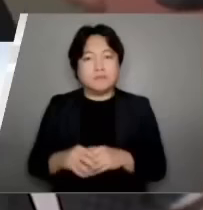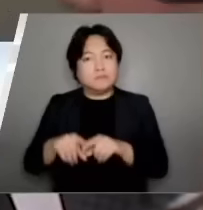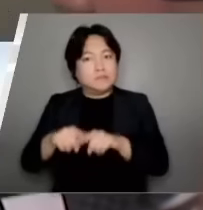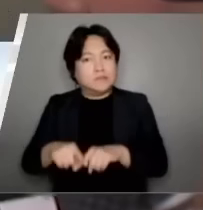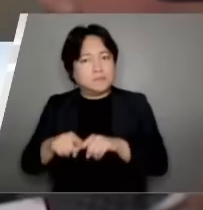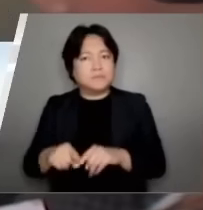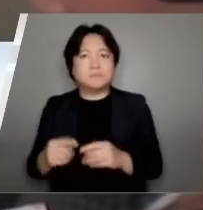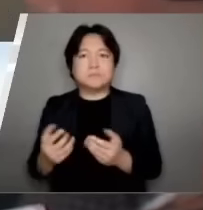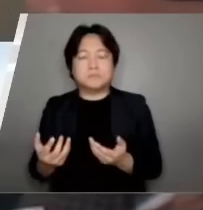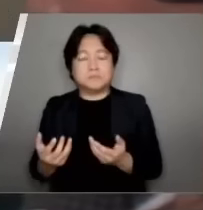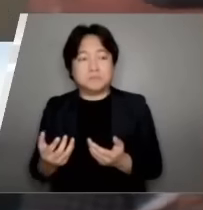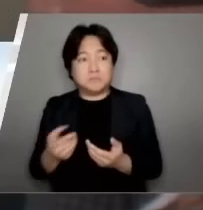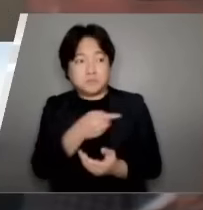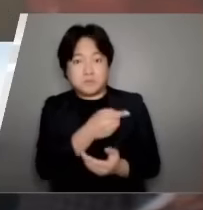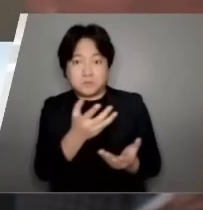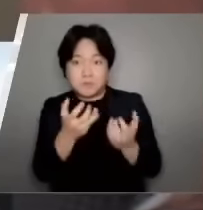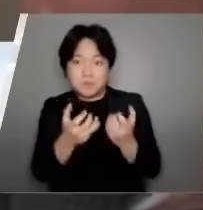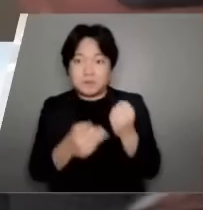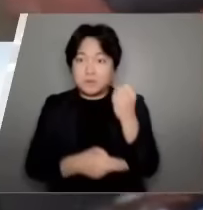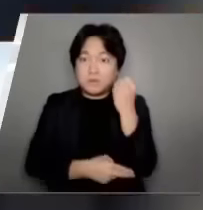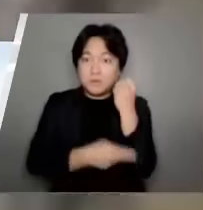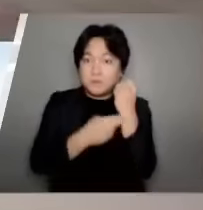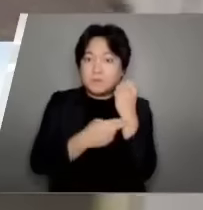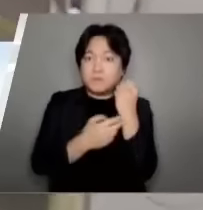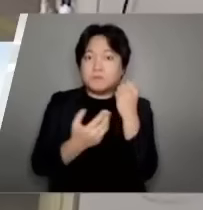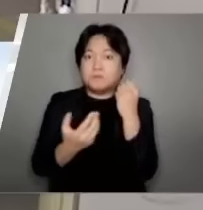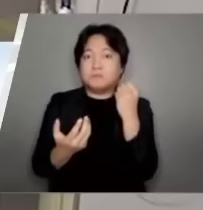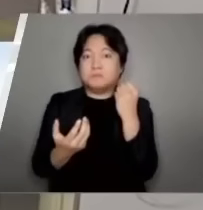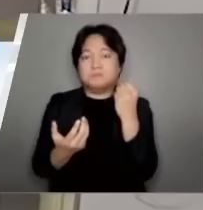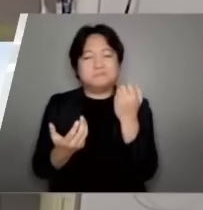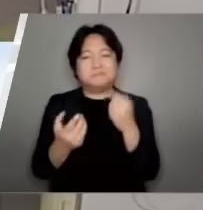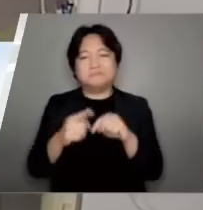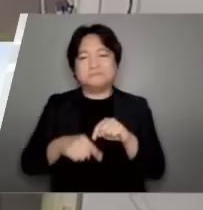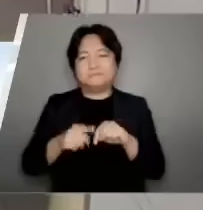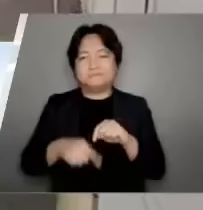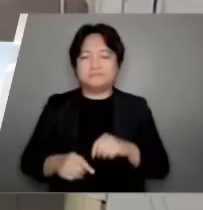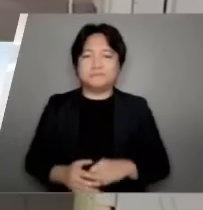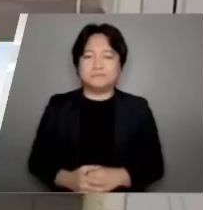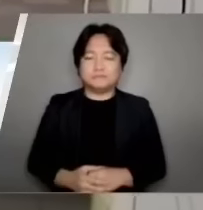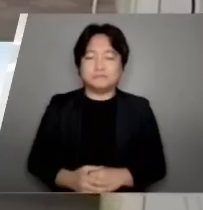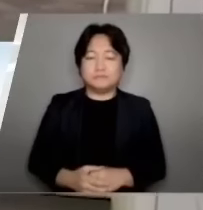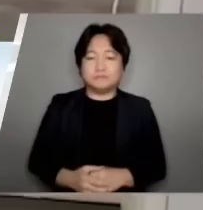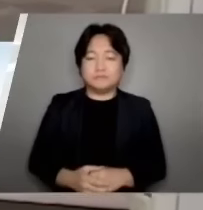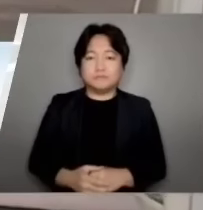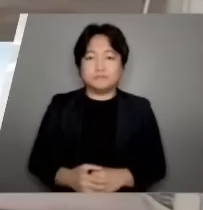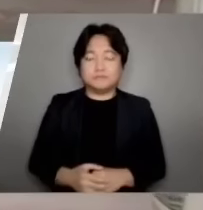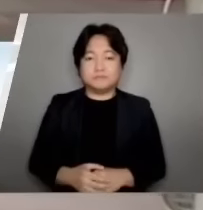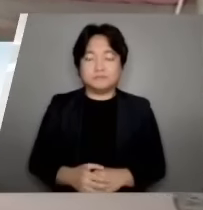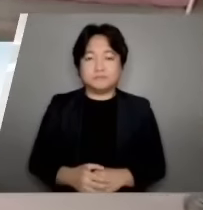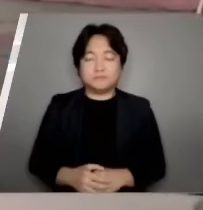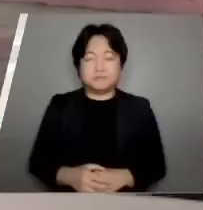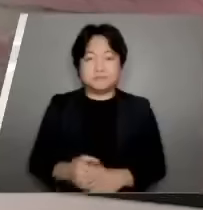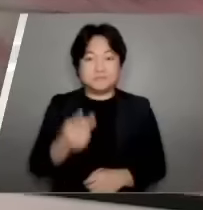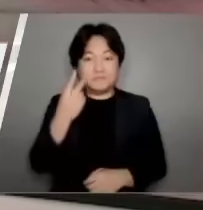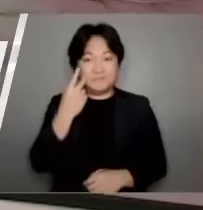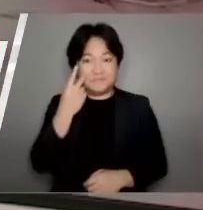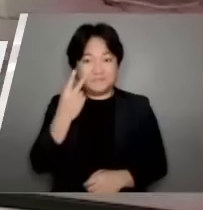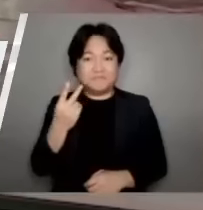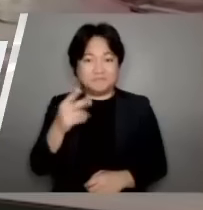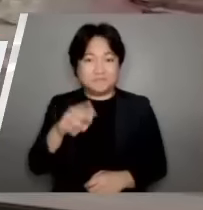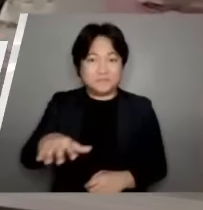hotel type, hindi siya hotel type. Hindi man daw mala hotel ang ganda ng detention facility na ito, tiniyak naman ng USAA na